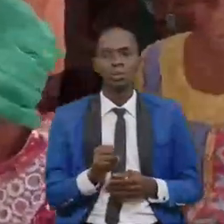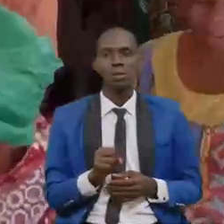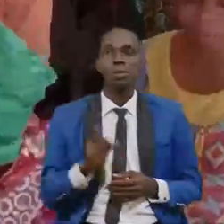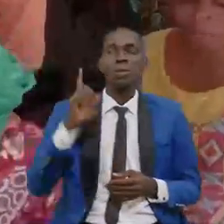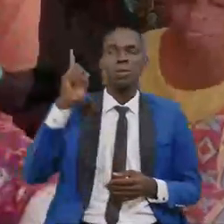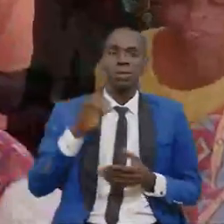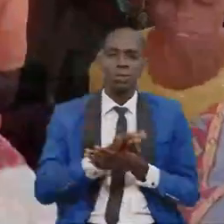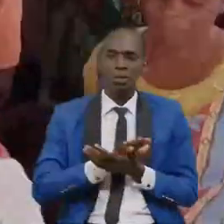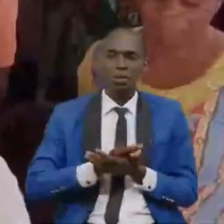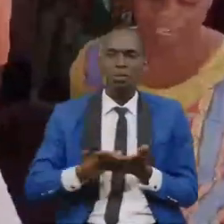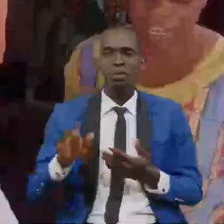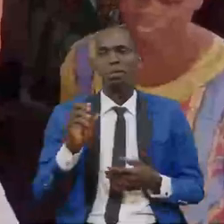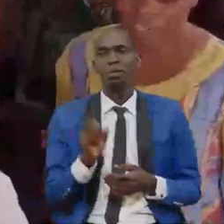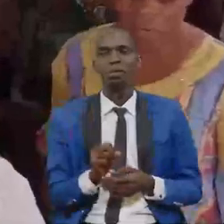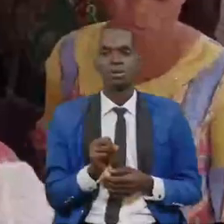Il purifie,